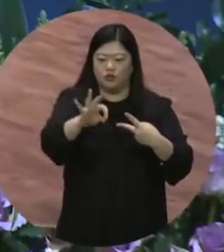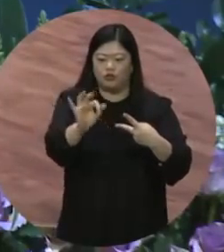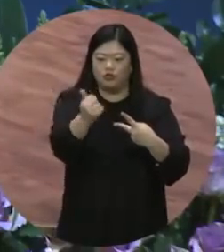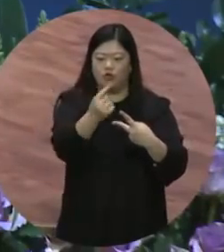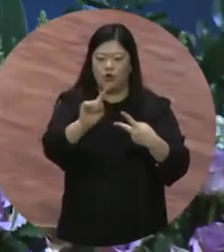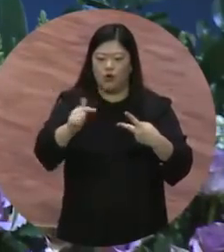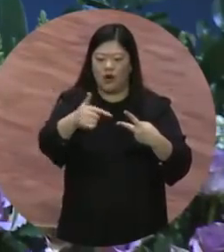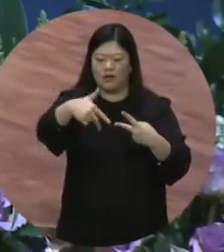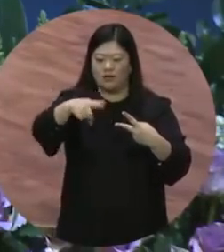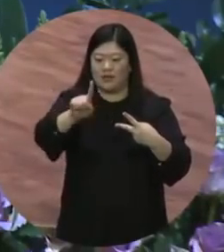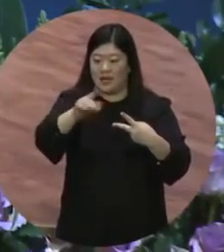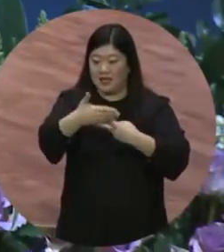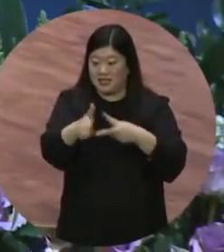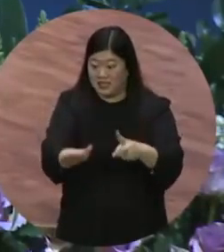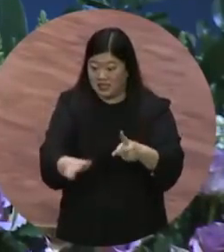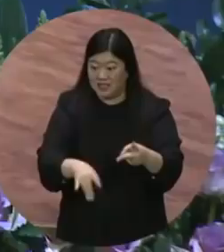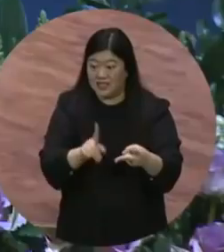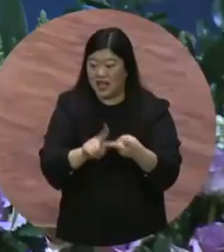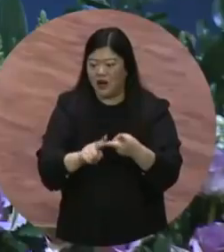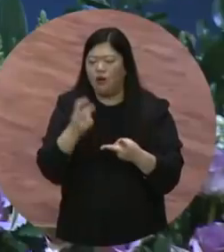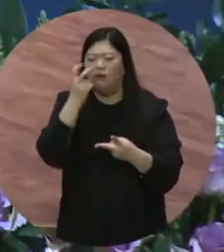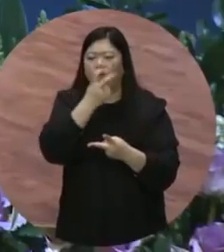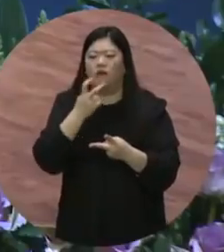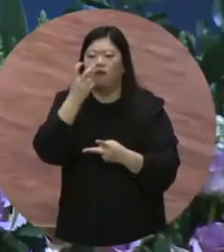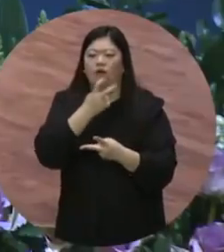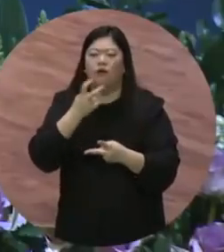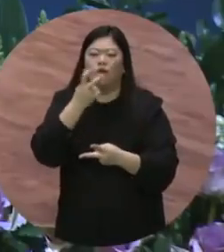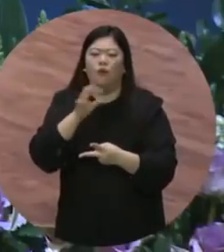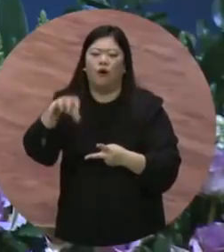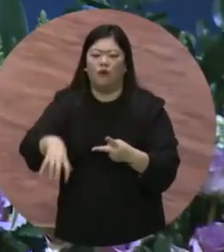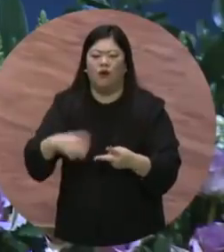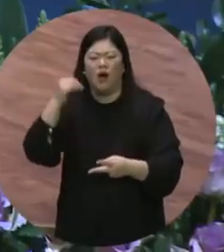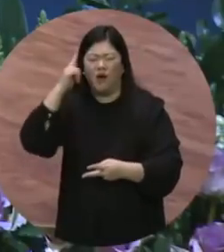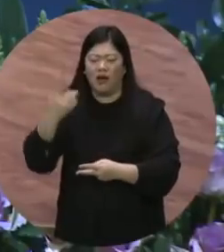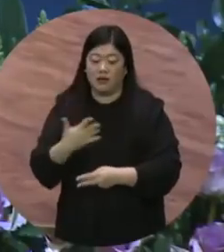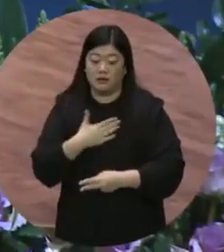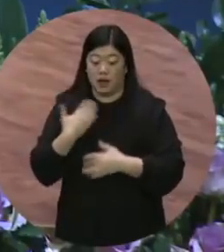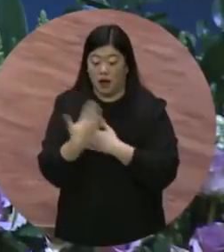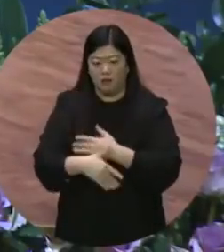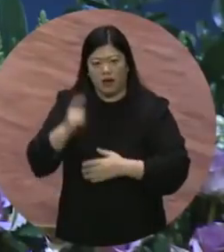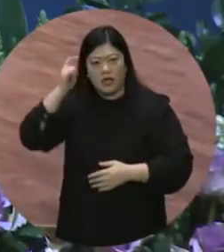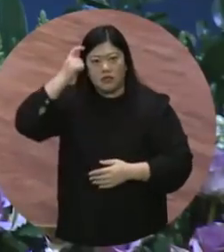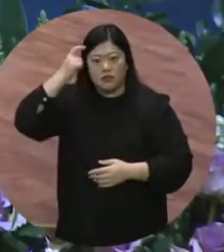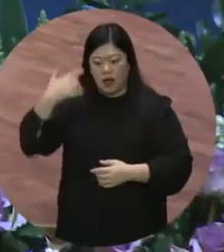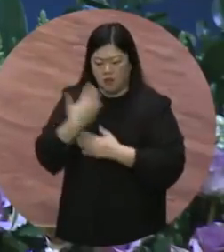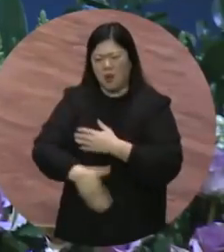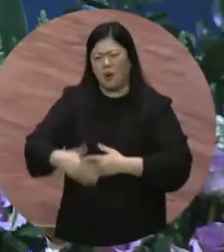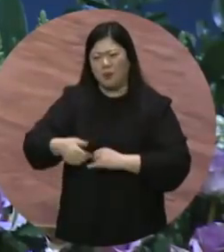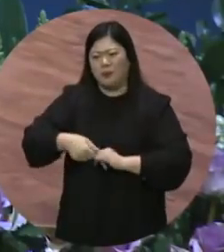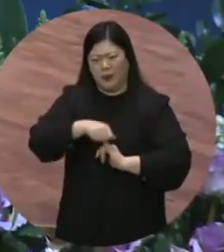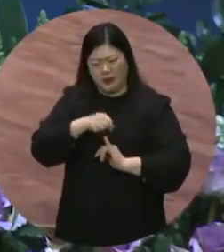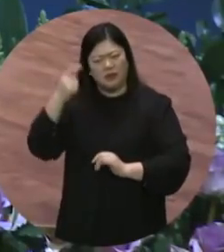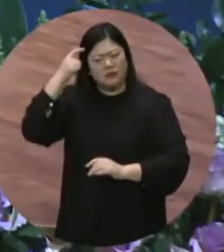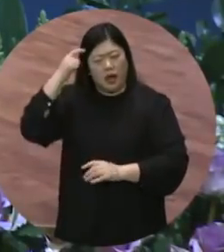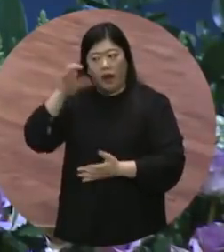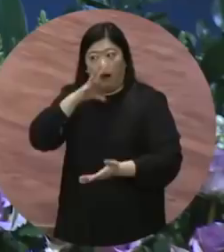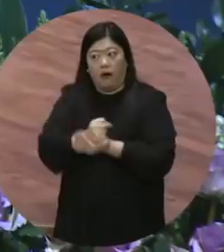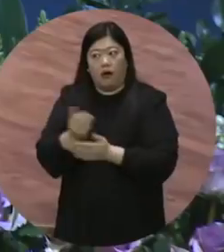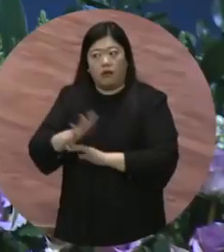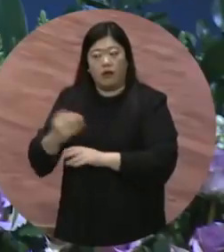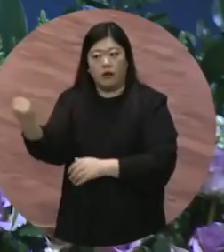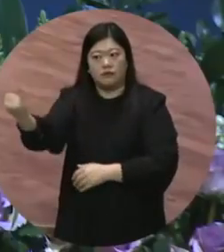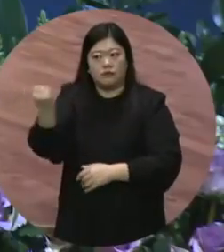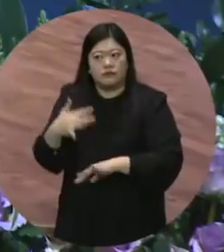그러나 동쪽은 그렇지만 서쪽은 그렇지. 서쪽은 지중해에서 습기를 동반한 구름이 불어와서 농사